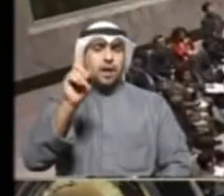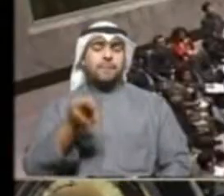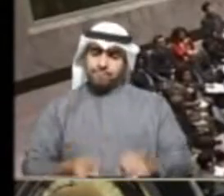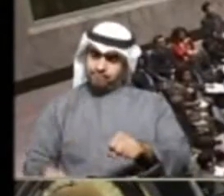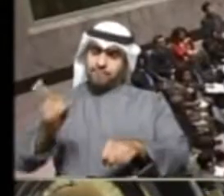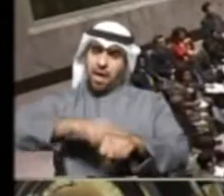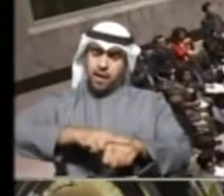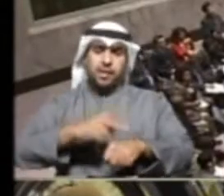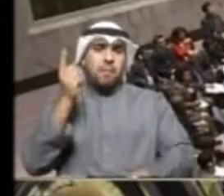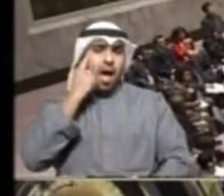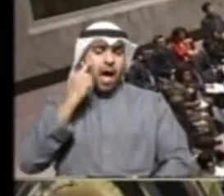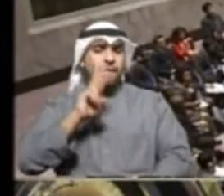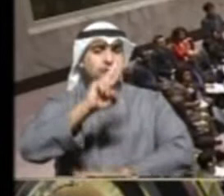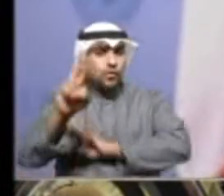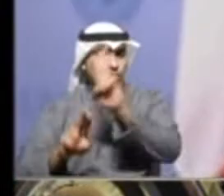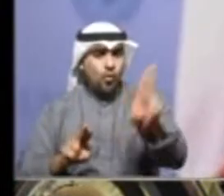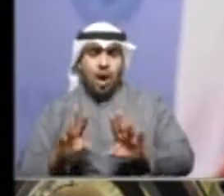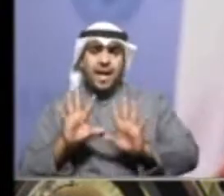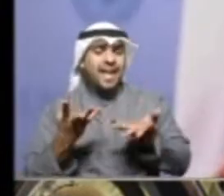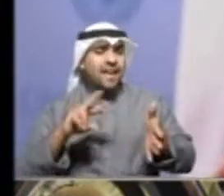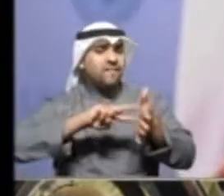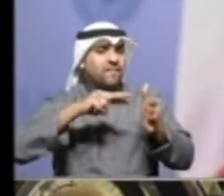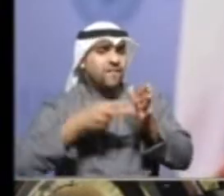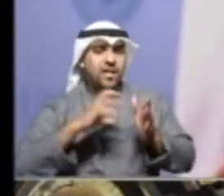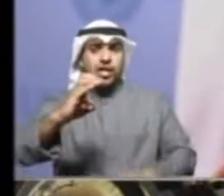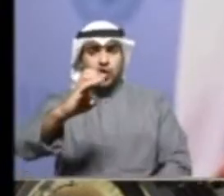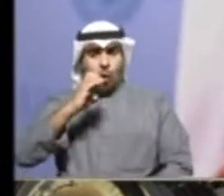وتطبيقها لتحقيق السلم والأمن الدوليين، وهي الوساطة